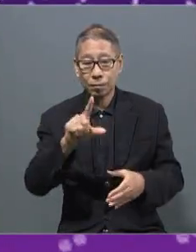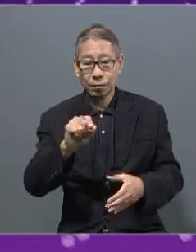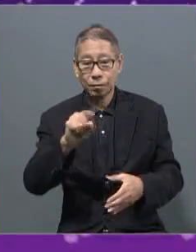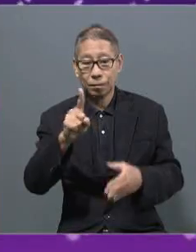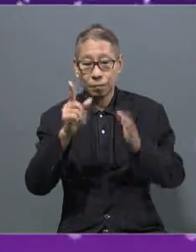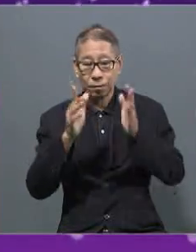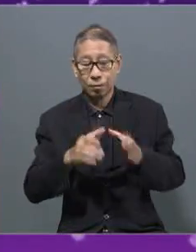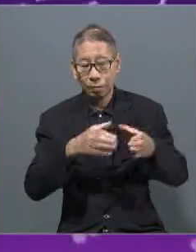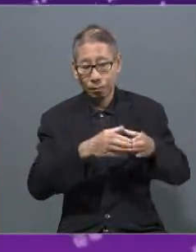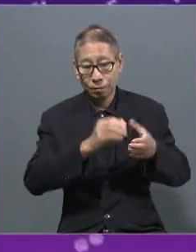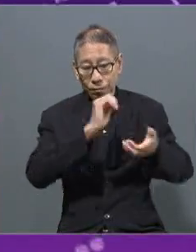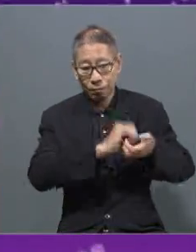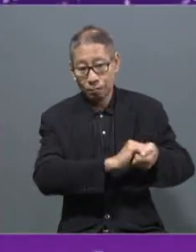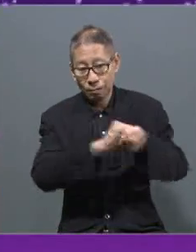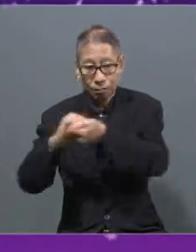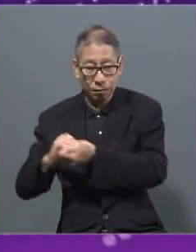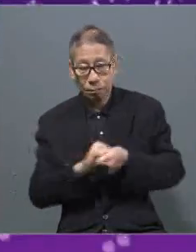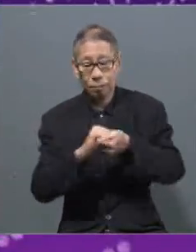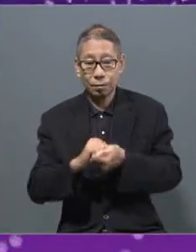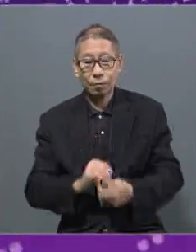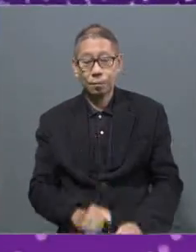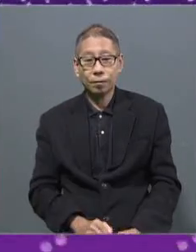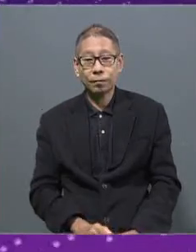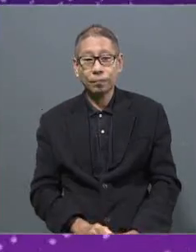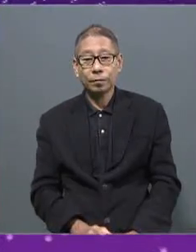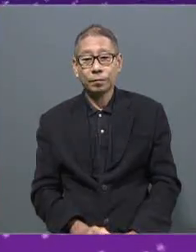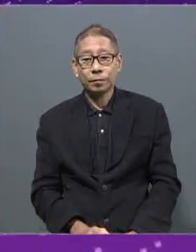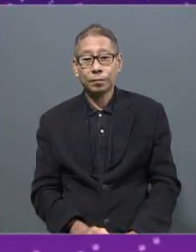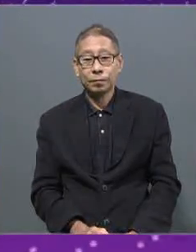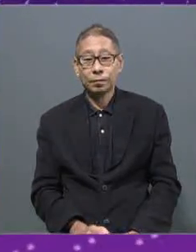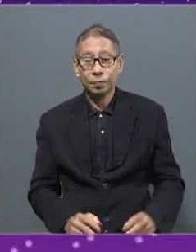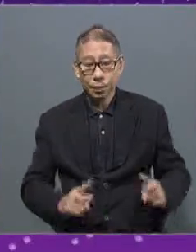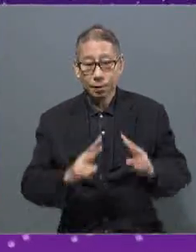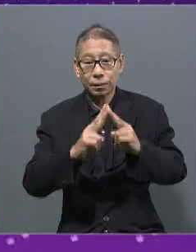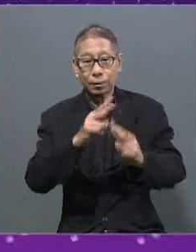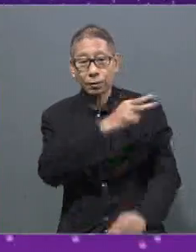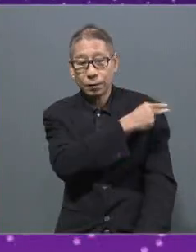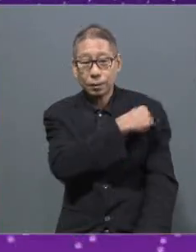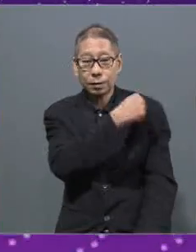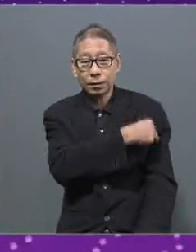กันใน1ทีม ก็เป็นในส่วนของกระทรวงสาธารณสุขที่จะเข้าไปช่วยเหลือนะครับ